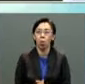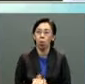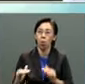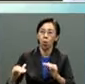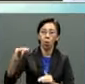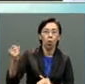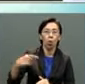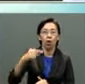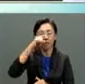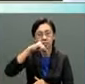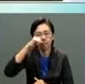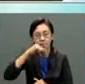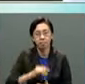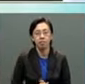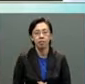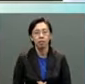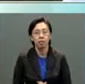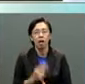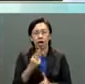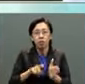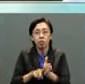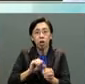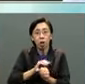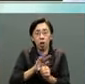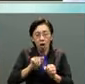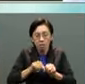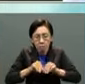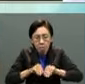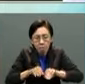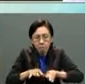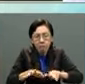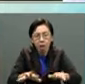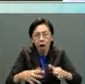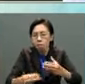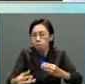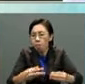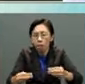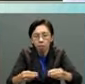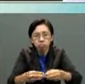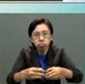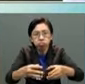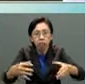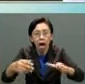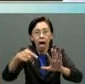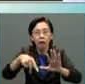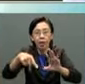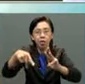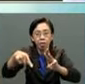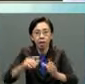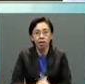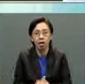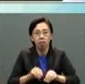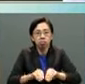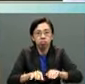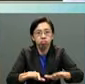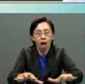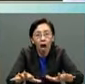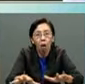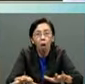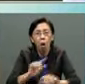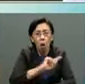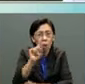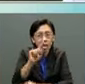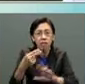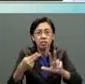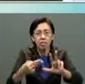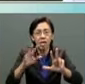คือถึงบอกว่านี่คือการเป็นโรคระบาดวันเดียวติดกันไป 5-6,000 แล้วก็วันเดียวติดไป 35,000